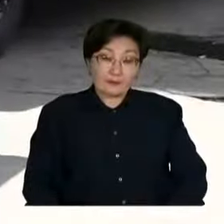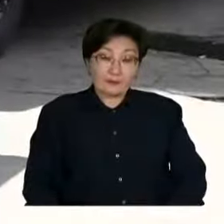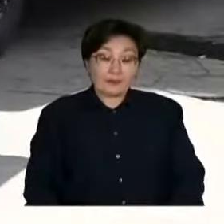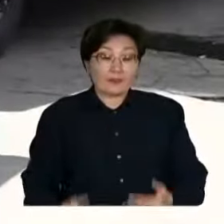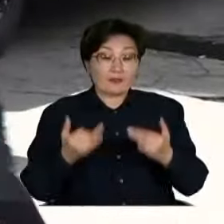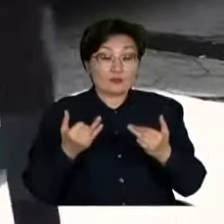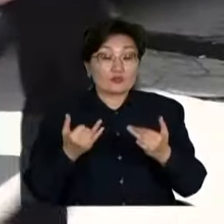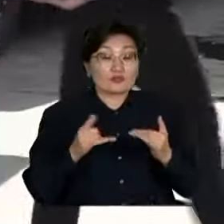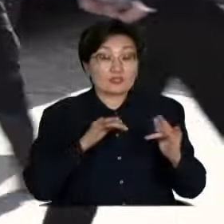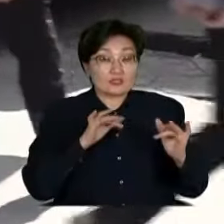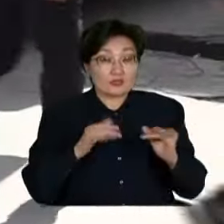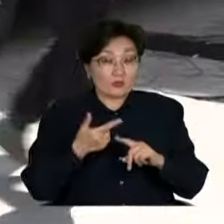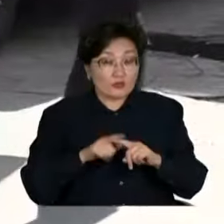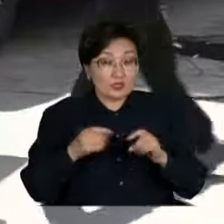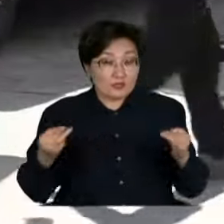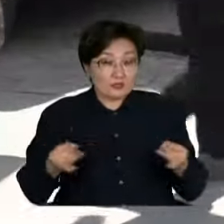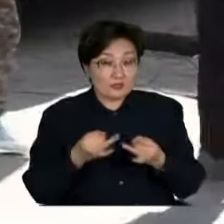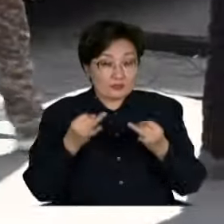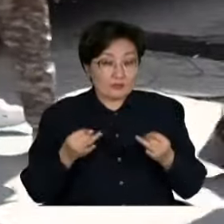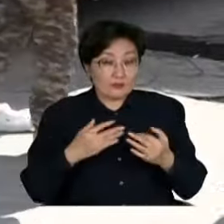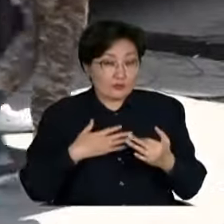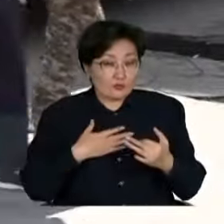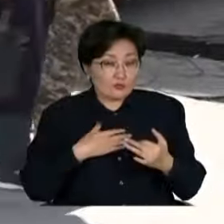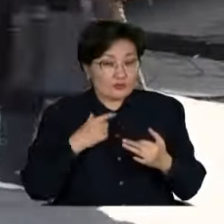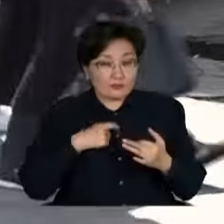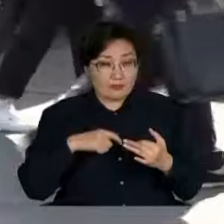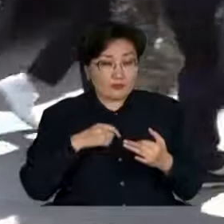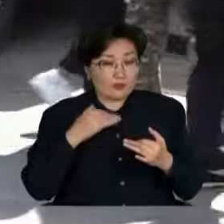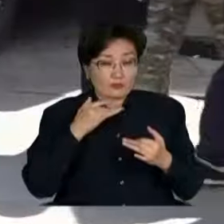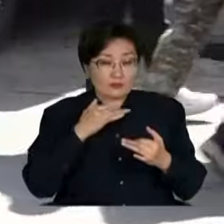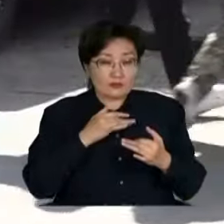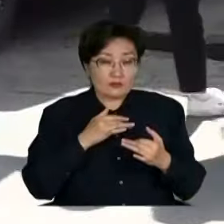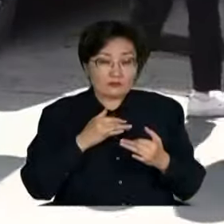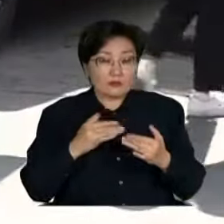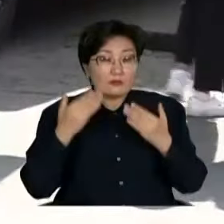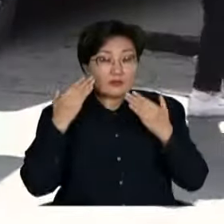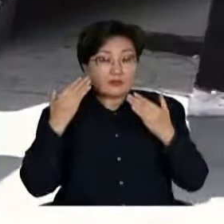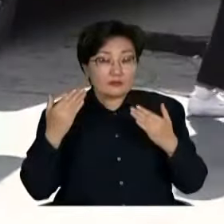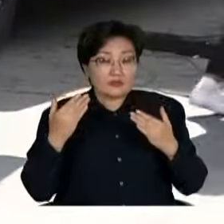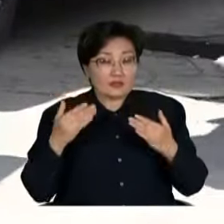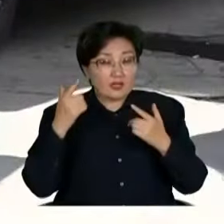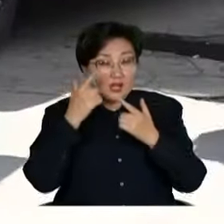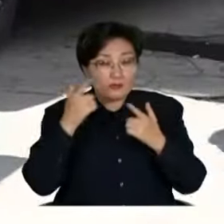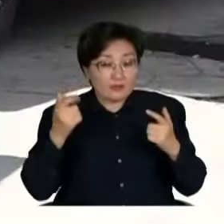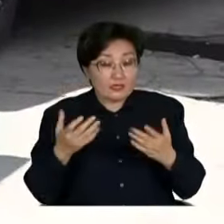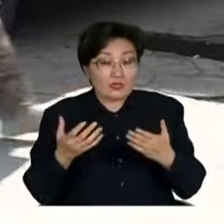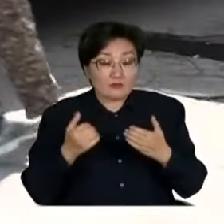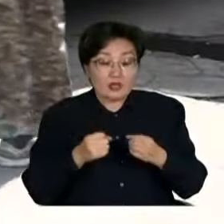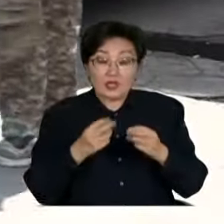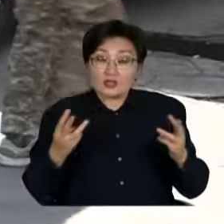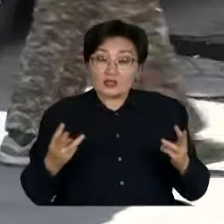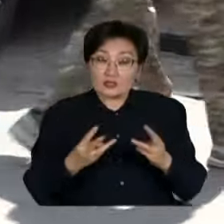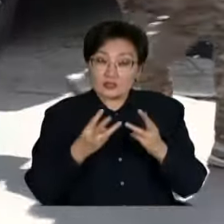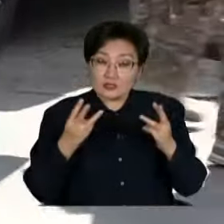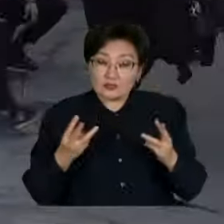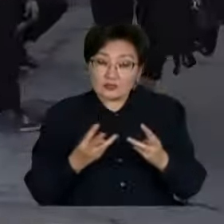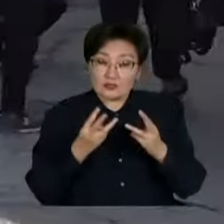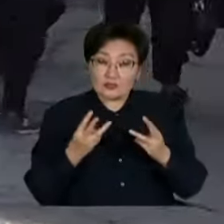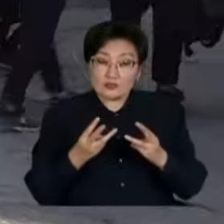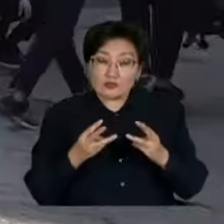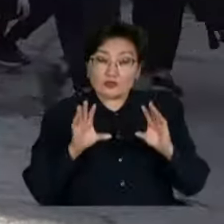Бүгінгі іс-шара өте қызық. Мен өзіме көптеген білмейтін көптеген нәрселерді көріп жатырмын. Пожарныйға деген қызығушылығым